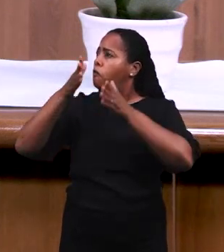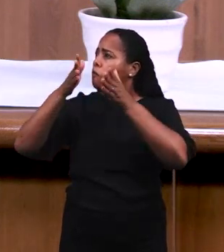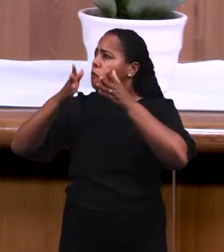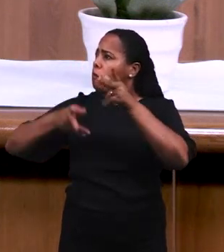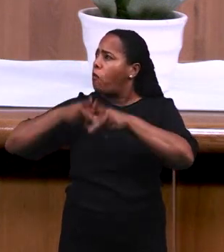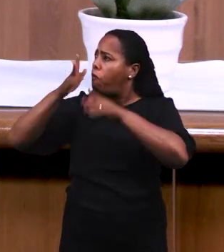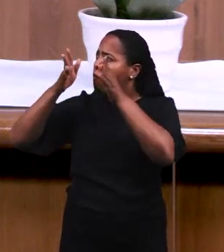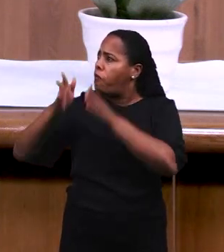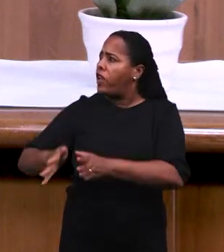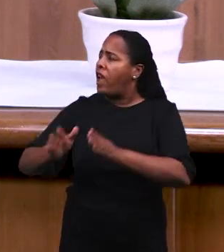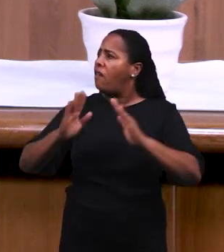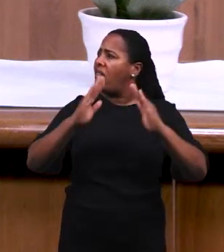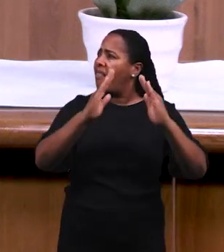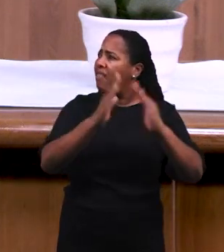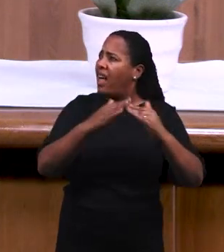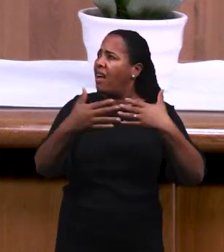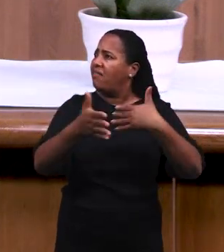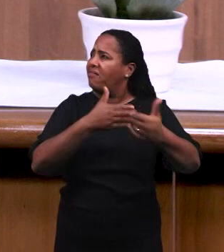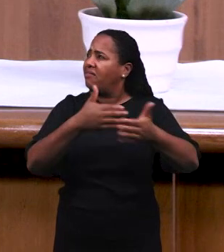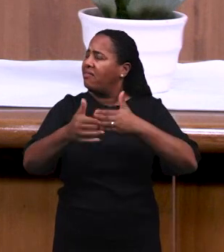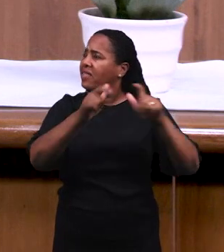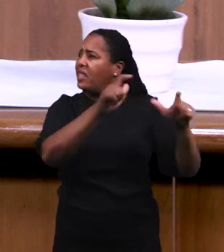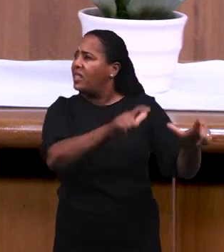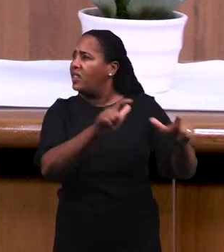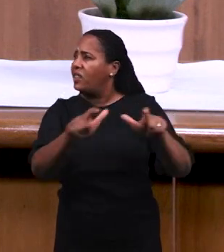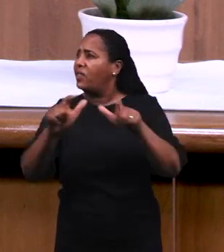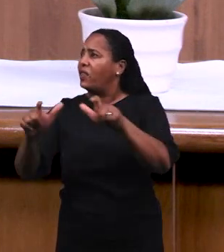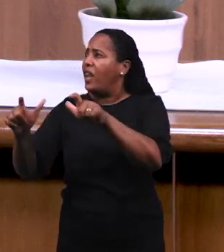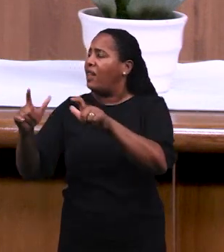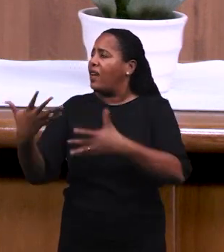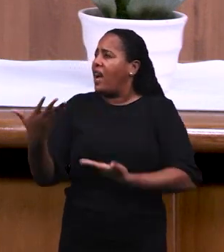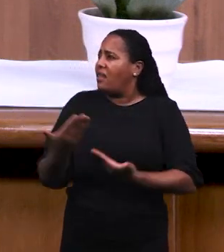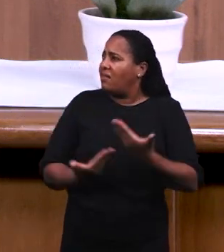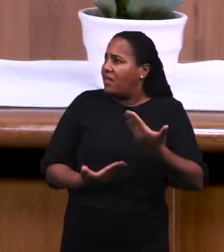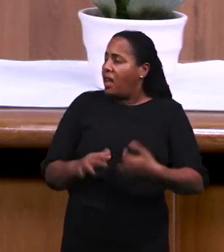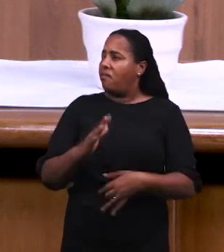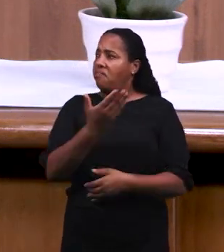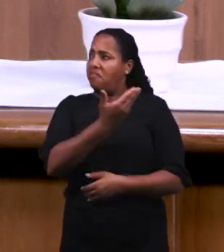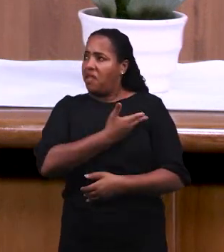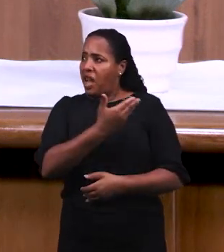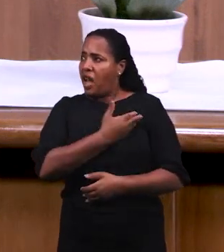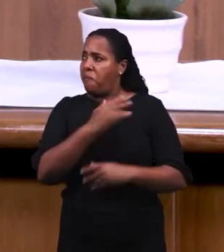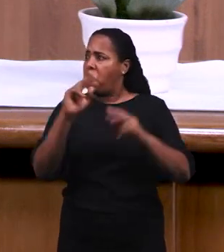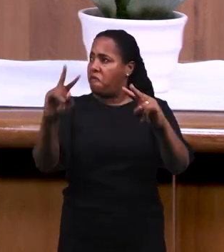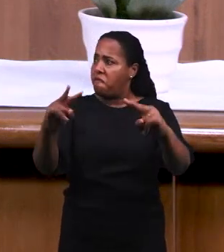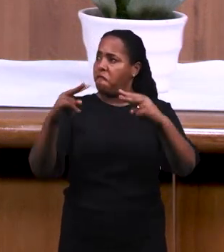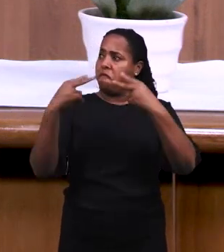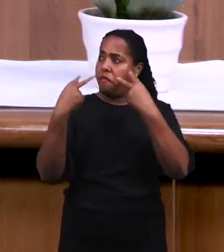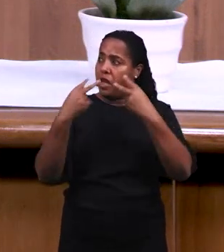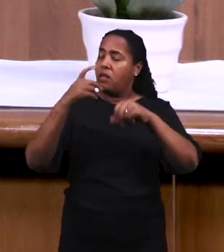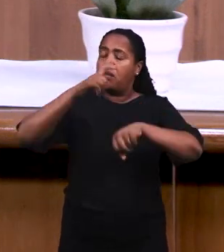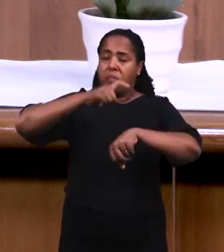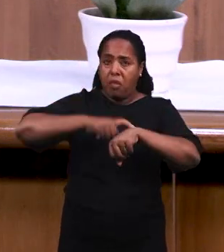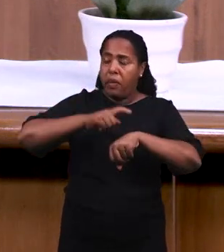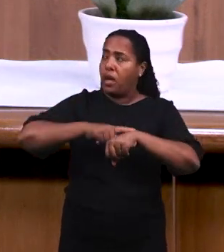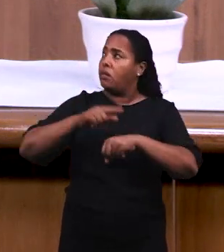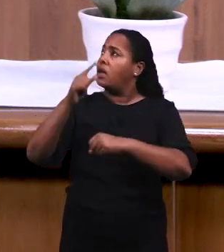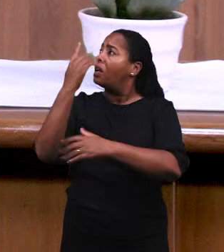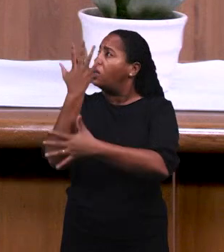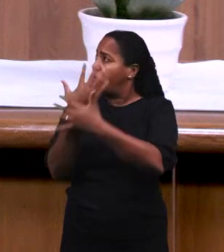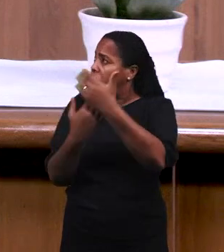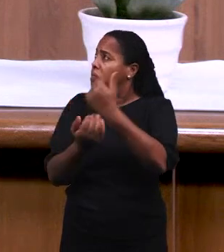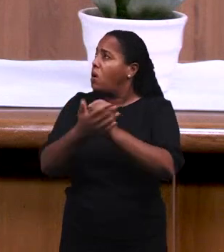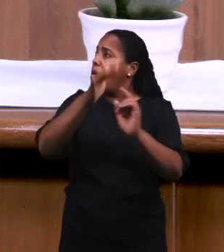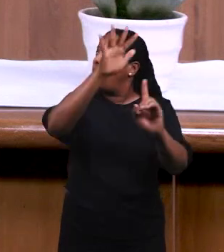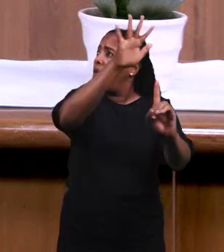над церквями, где бы они ни были. Наши братья и сестры, друзья, откуда они бы ни участвовали,